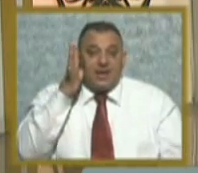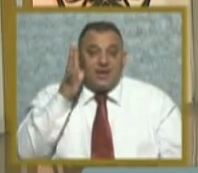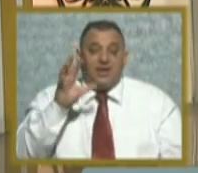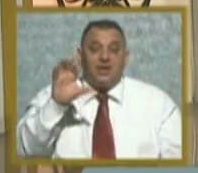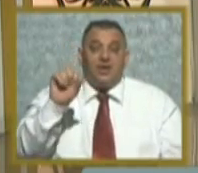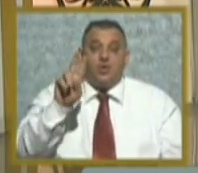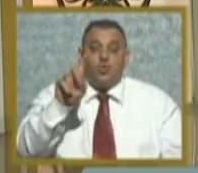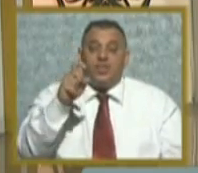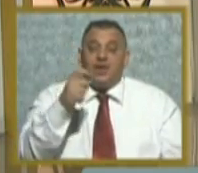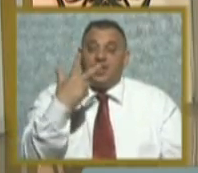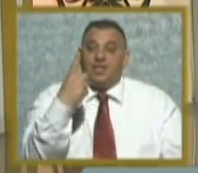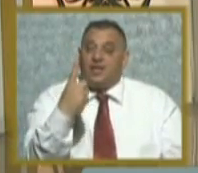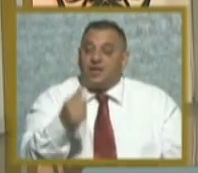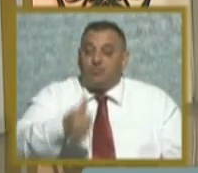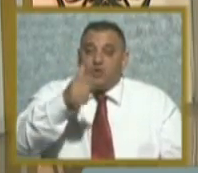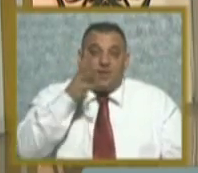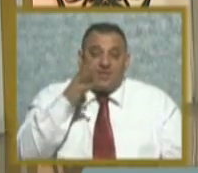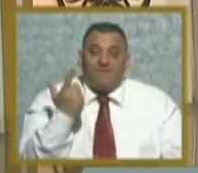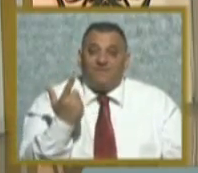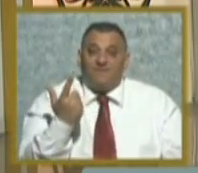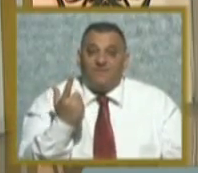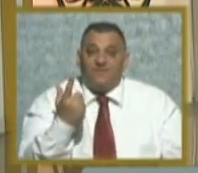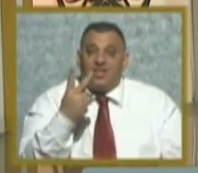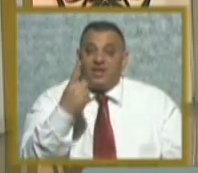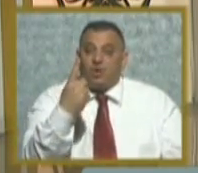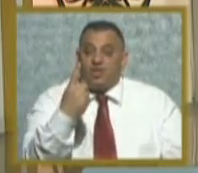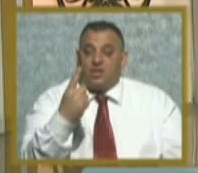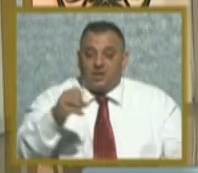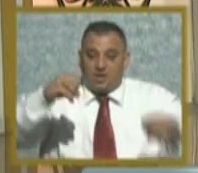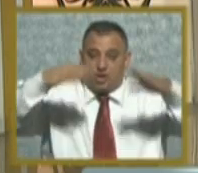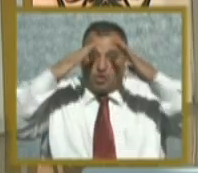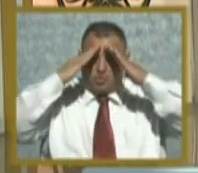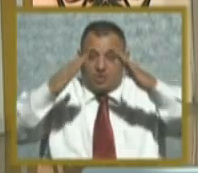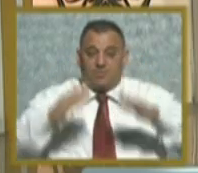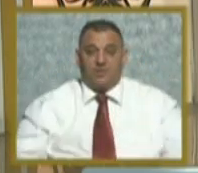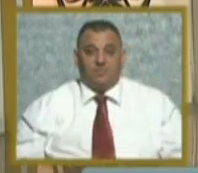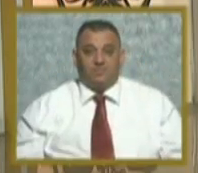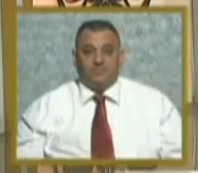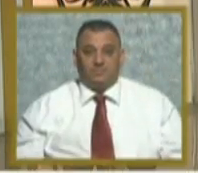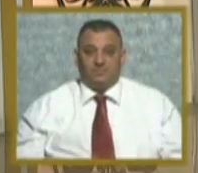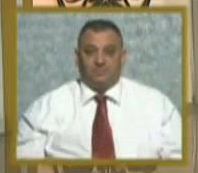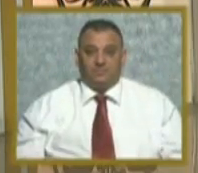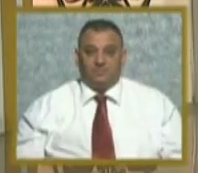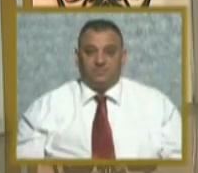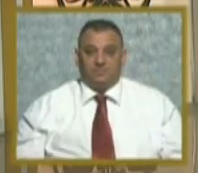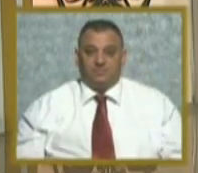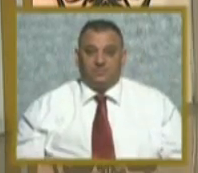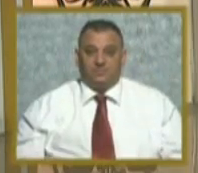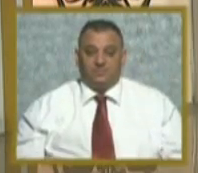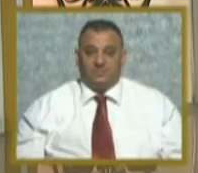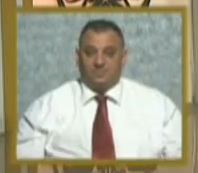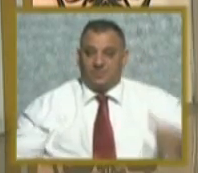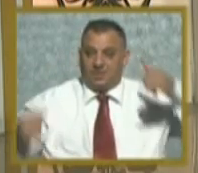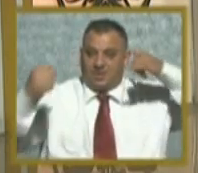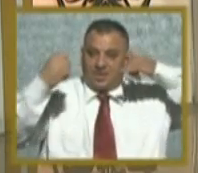العشاء؟ طيب طيب أبو محمد. الله يجزيك خير شيخ ويطول بعمرك. شكرا أبو محمد. تفضل